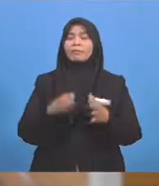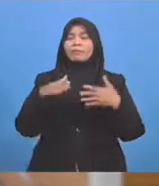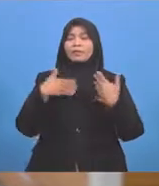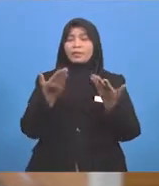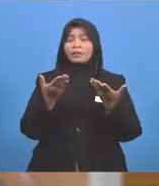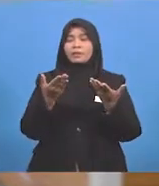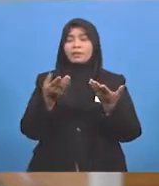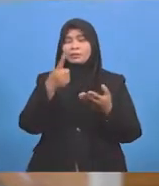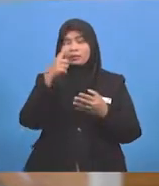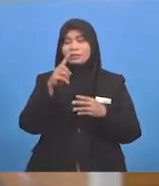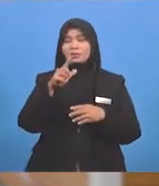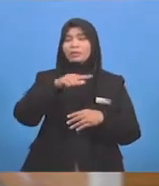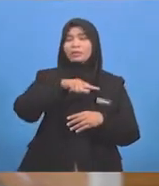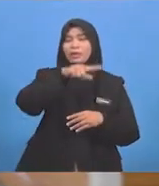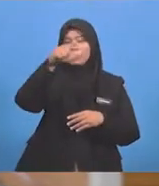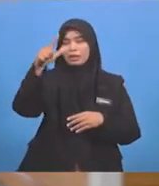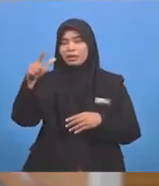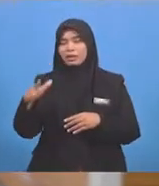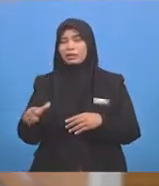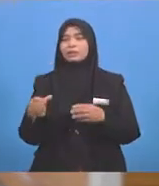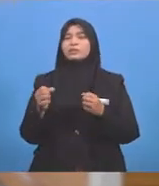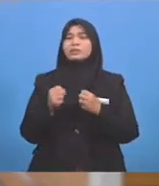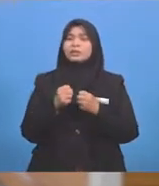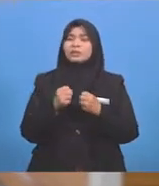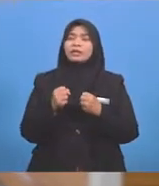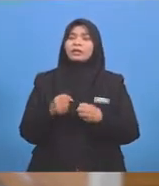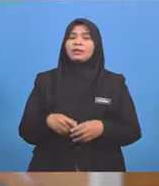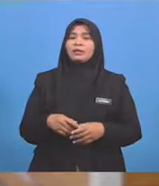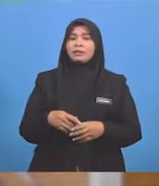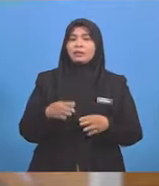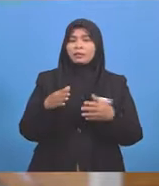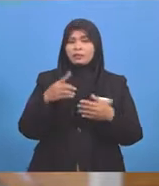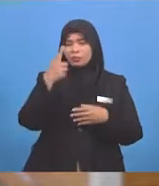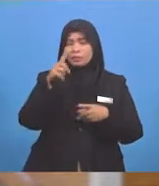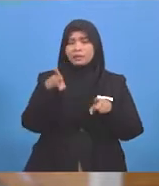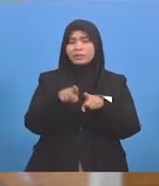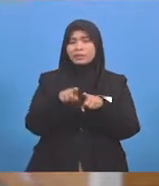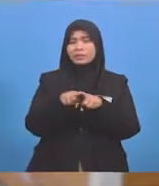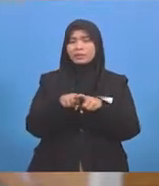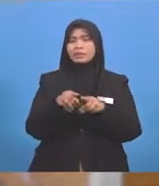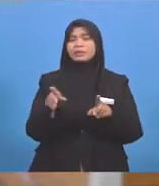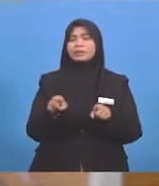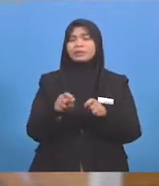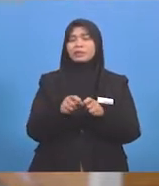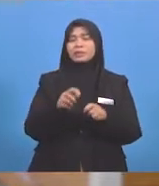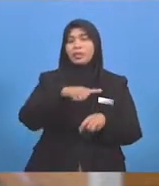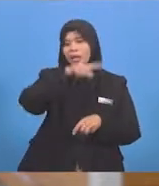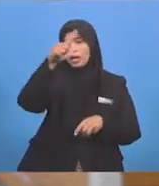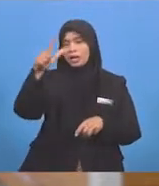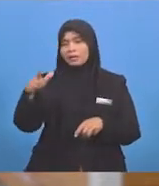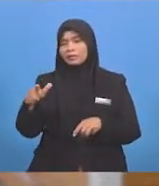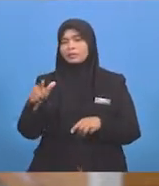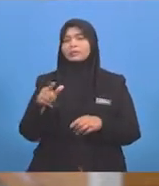Bagaimana pula untuk lengkung penyejukan? Lengkung penyejukan adalah sama seperti lengkung pemanasan,